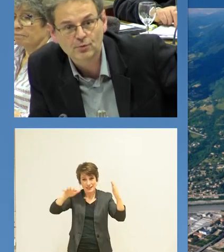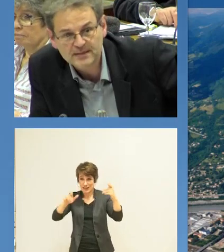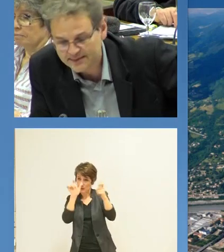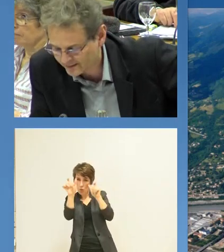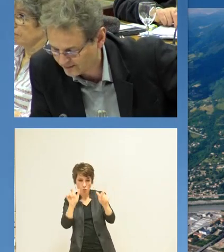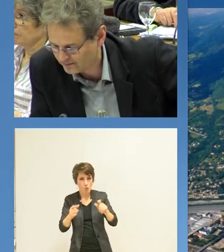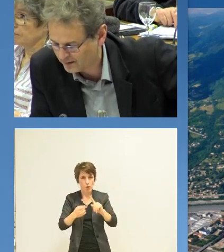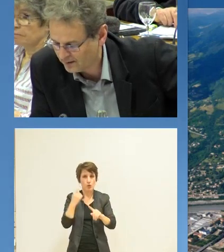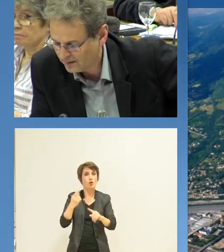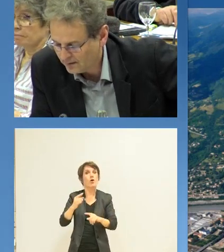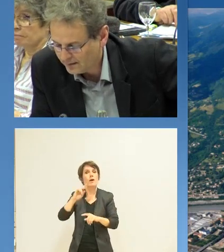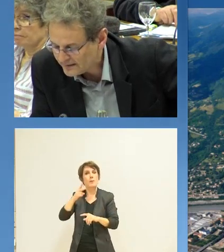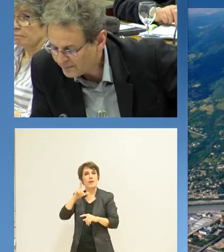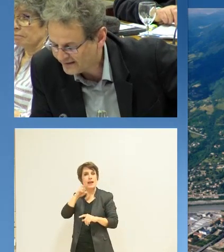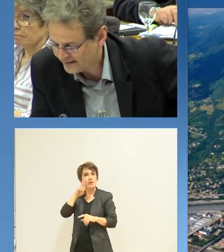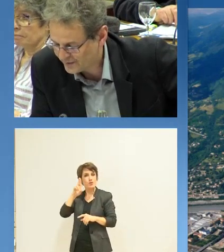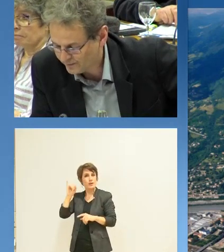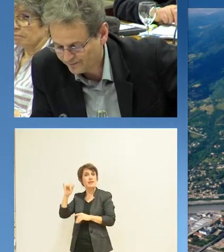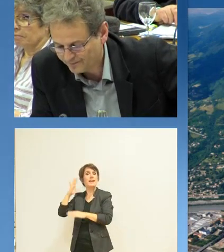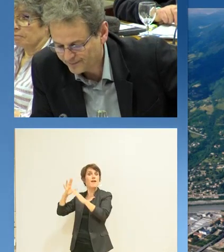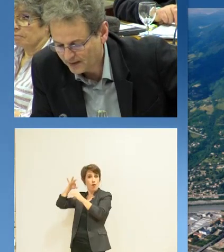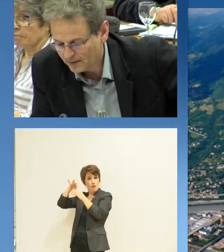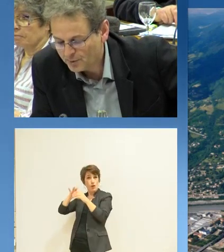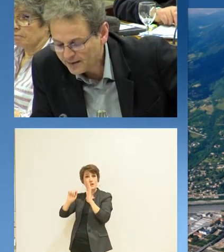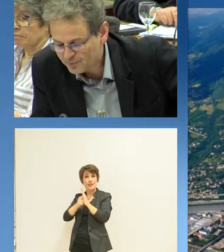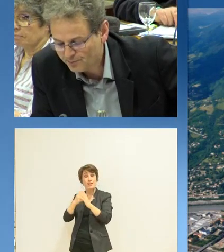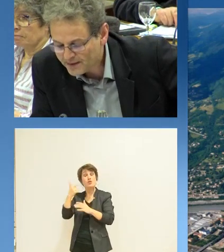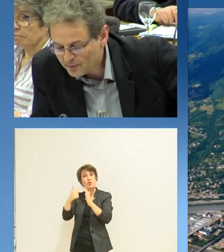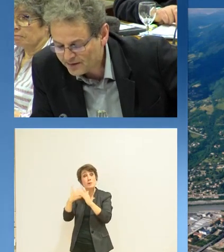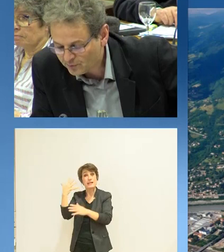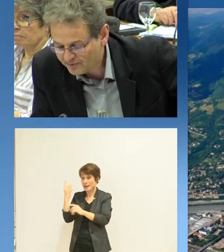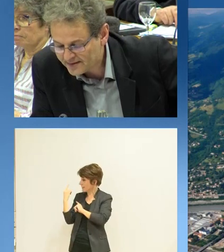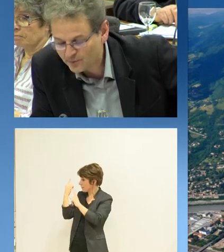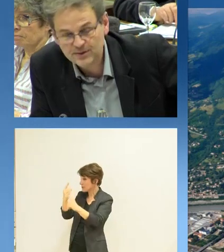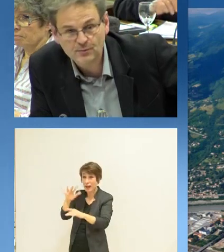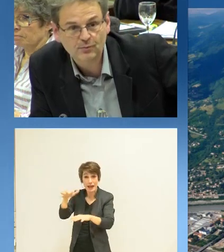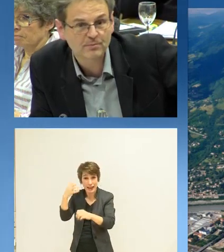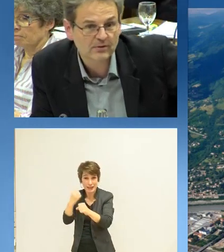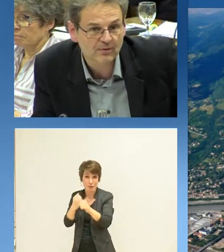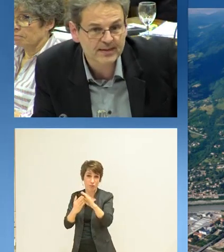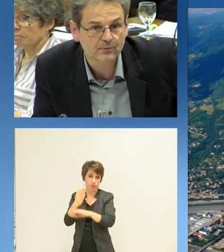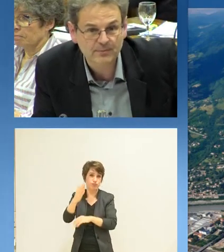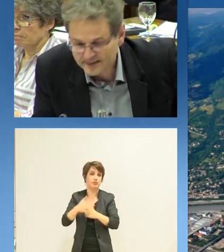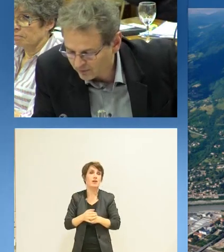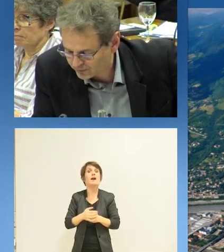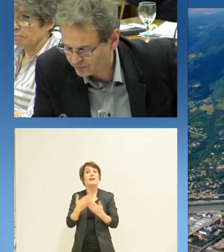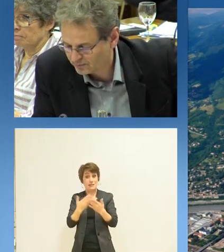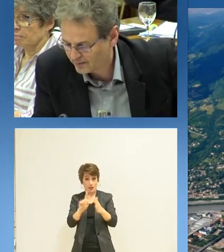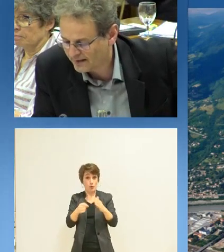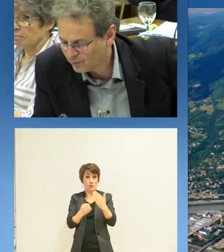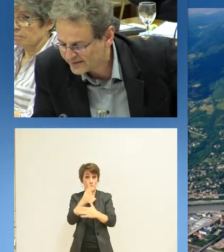en 2005 il y a près de 15 ans le cap du pays et lui doit viser l'horizon 2035 2040